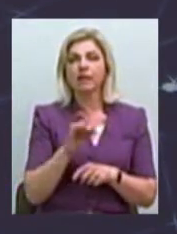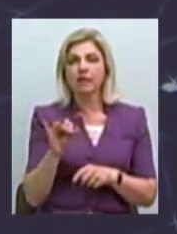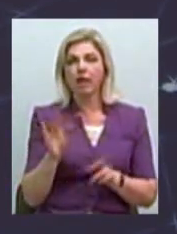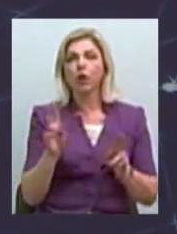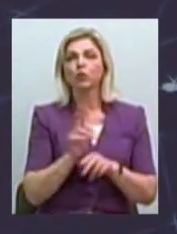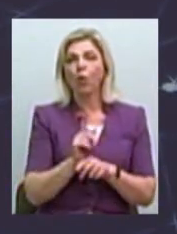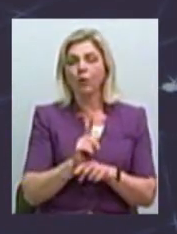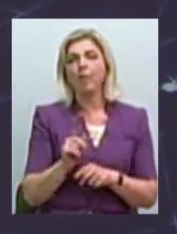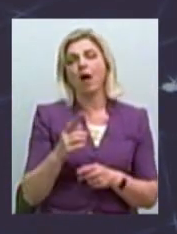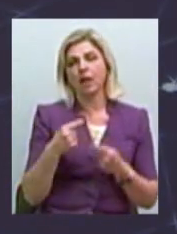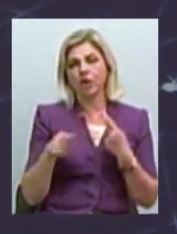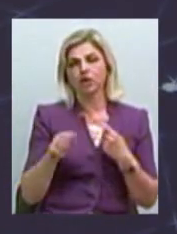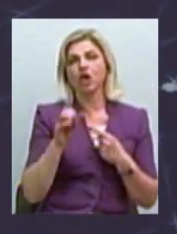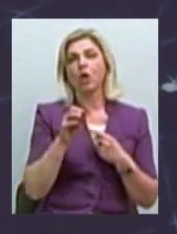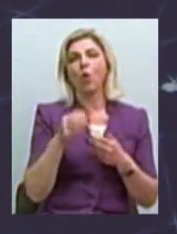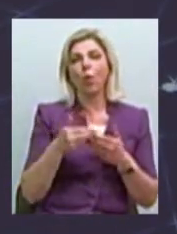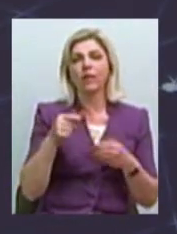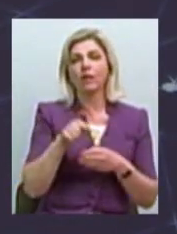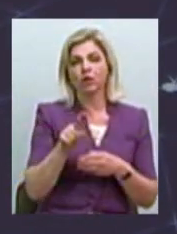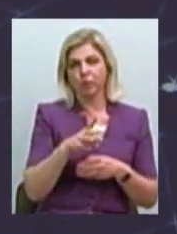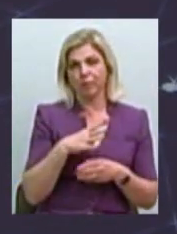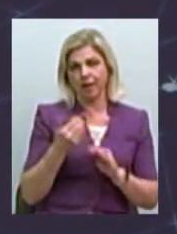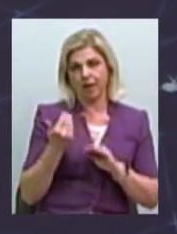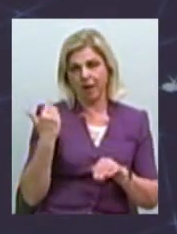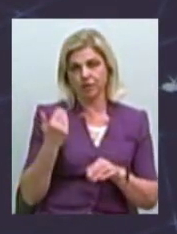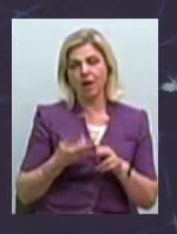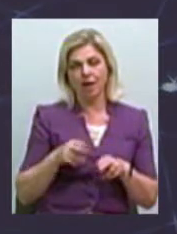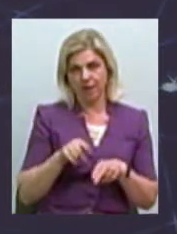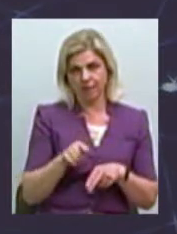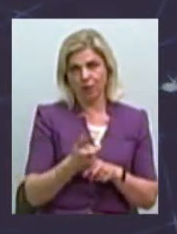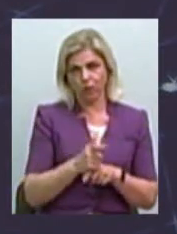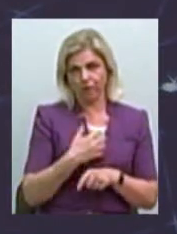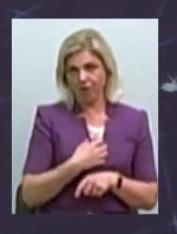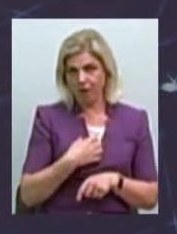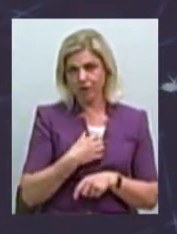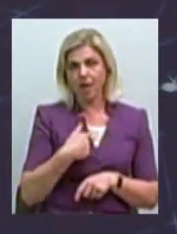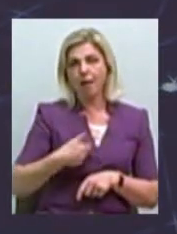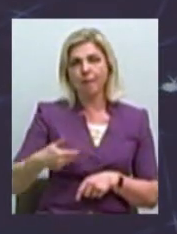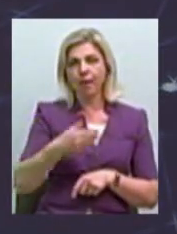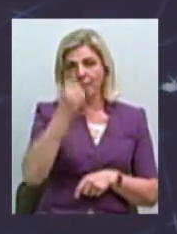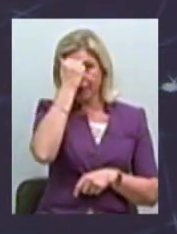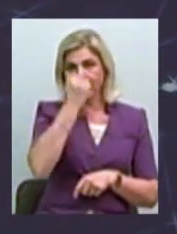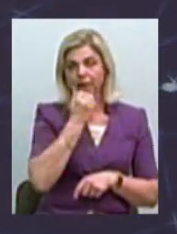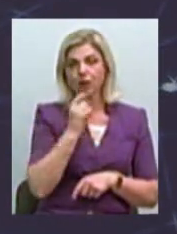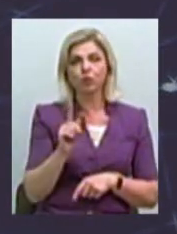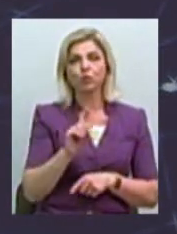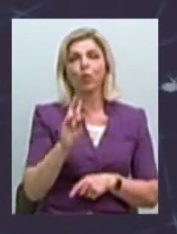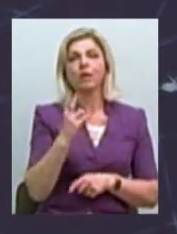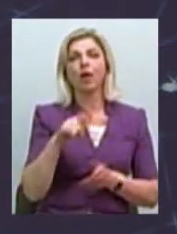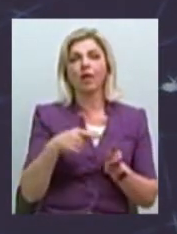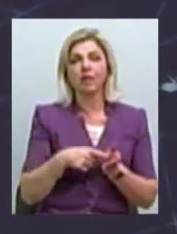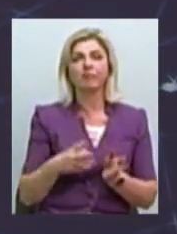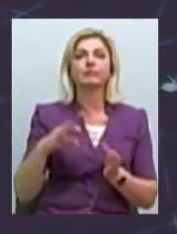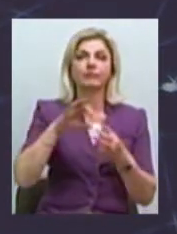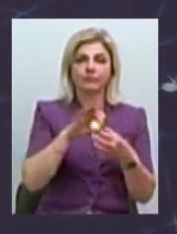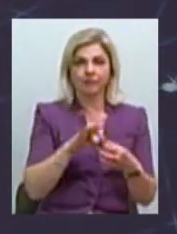которые были ранее, и поэтому это очень важно, и мы благодарны, что город Николаев присоединился к